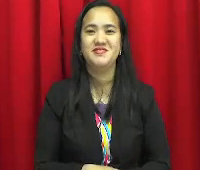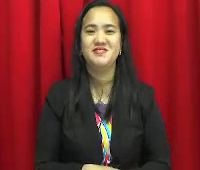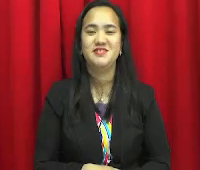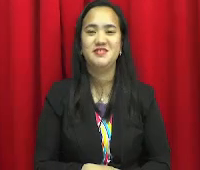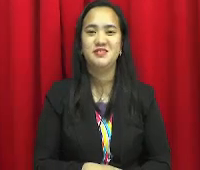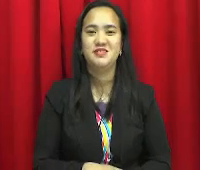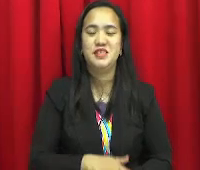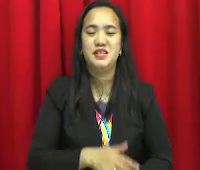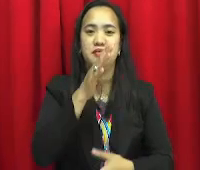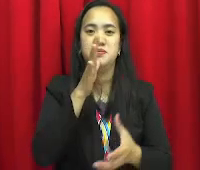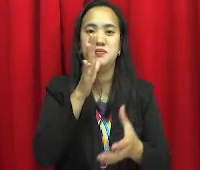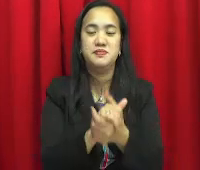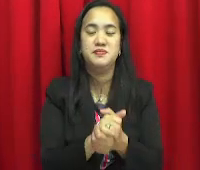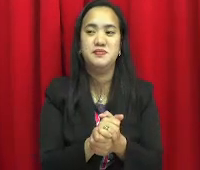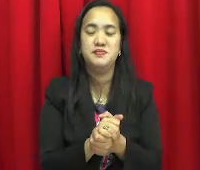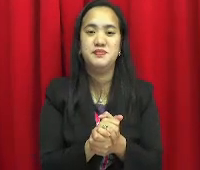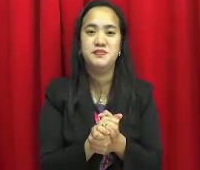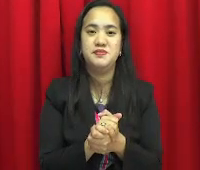babaeng asawa